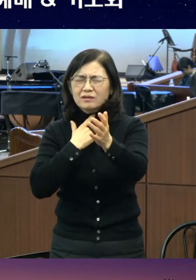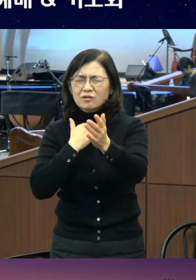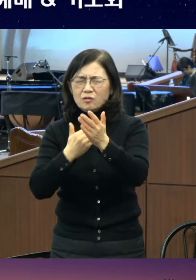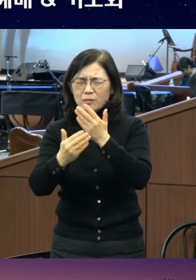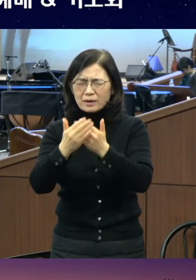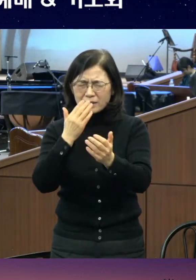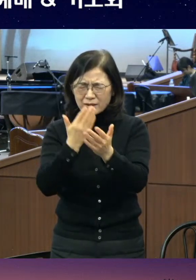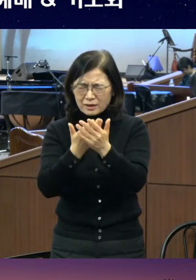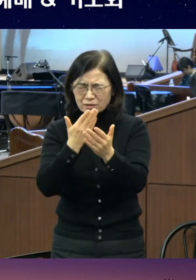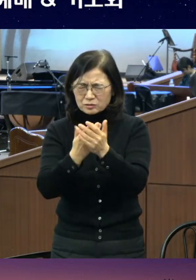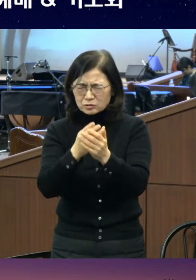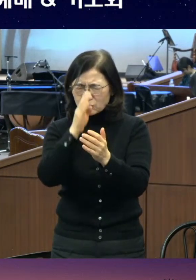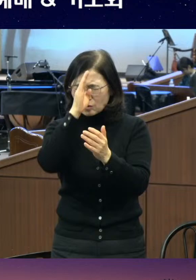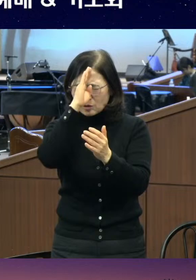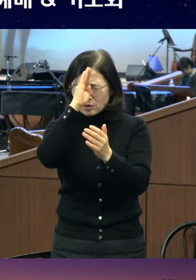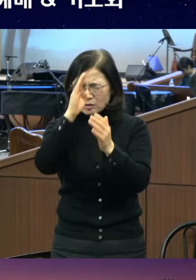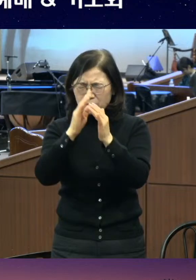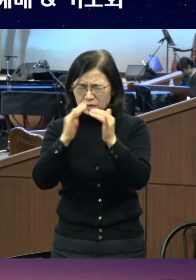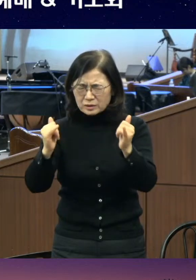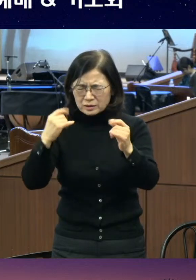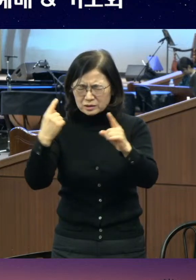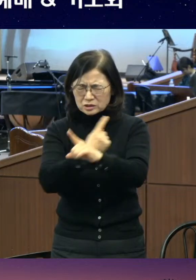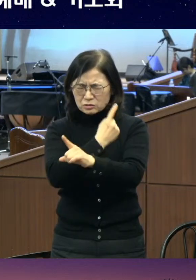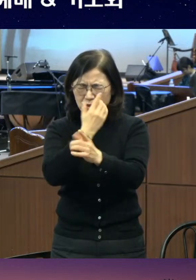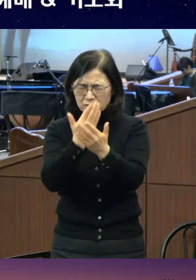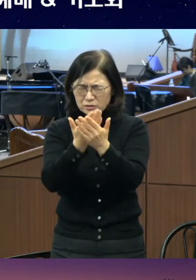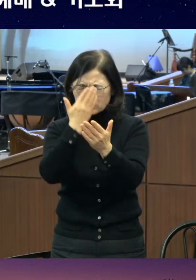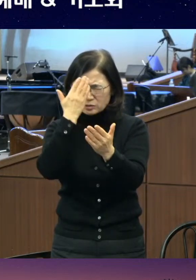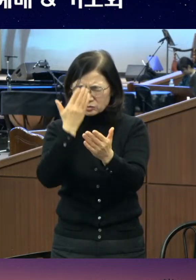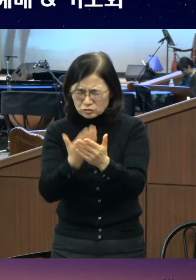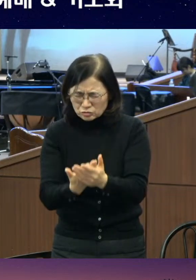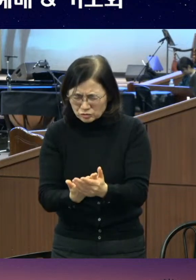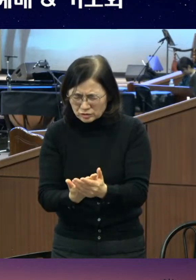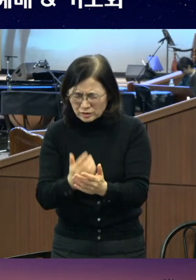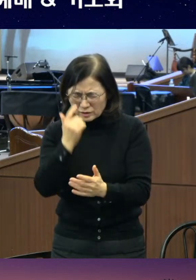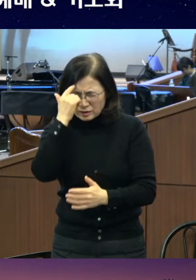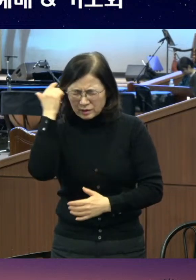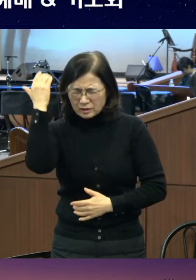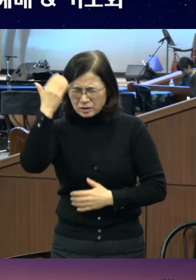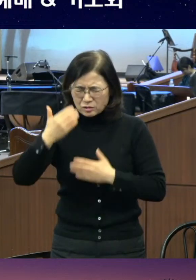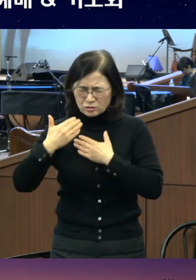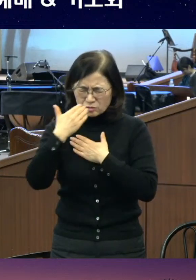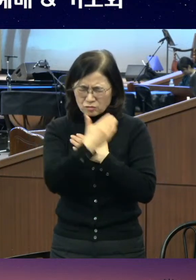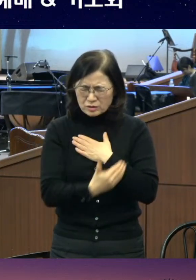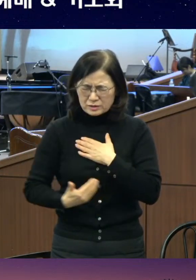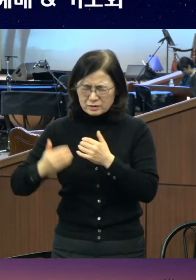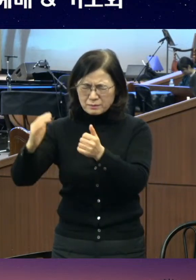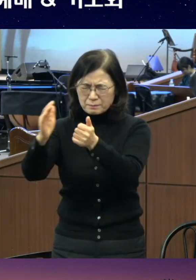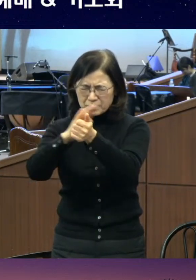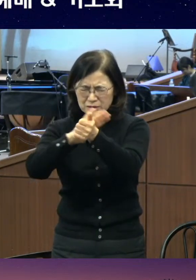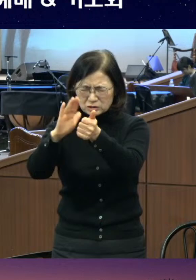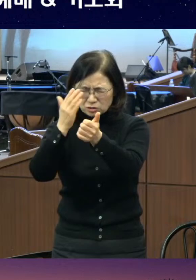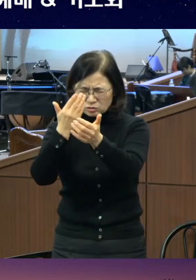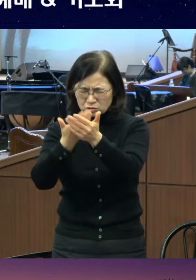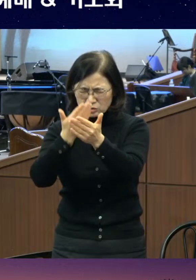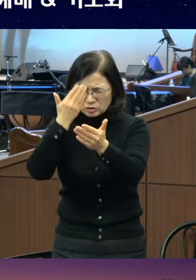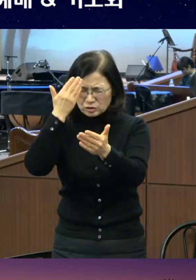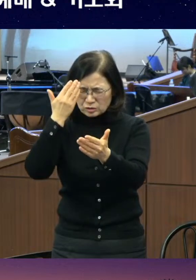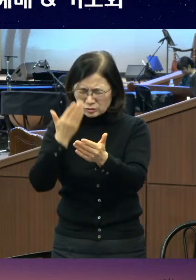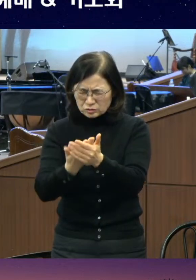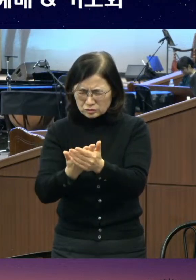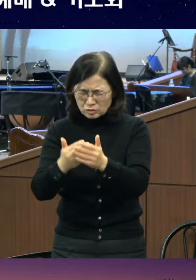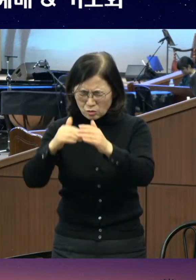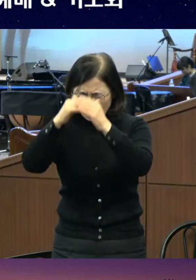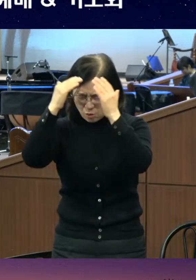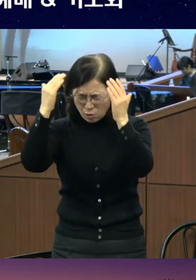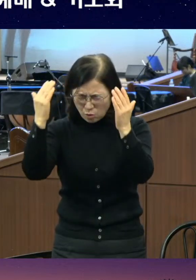질병을 겪고 있는 백성들 치료하여 주시옵시고 영육을 만져 주시옵소서. 온전하게